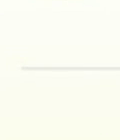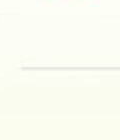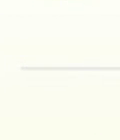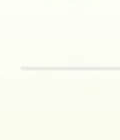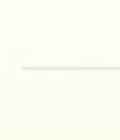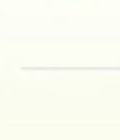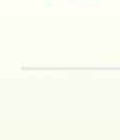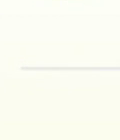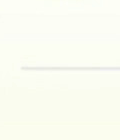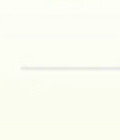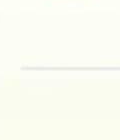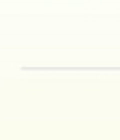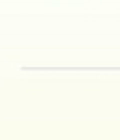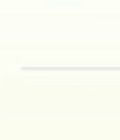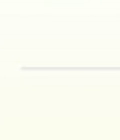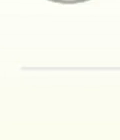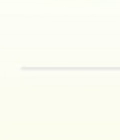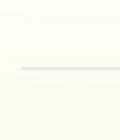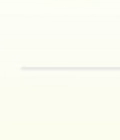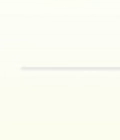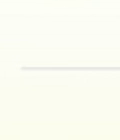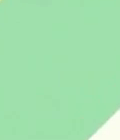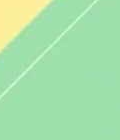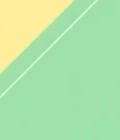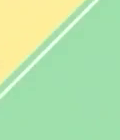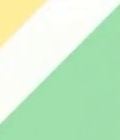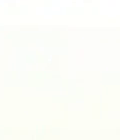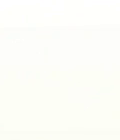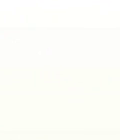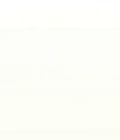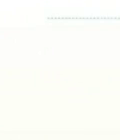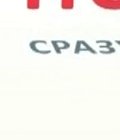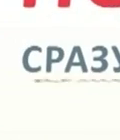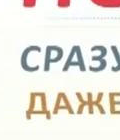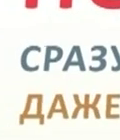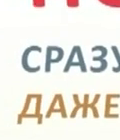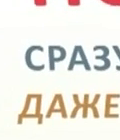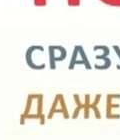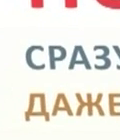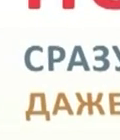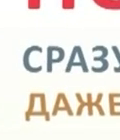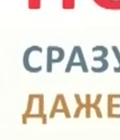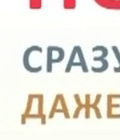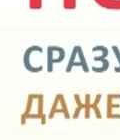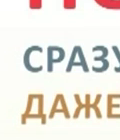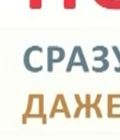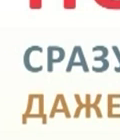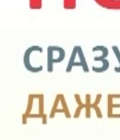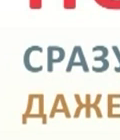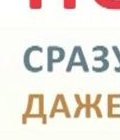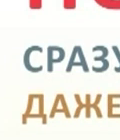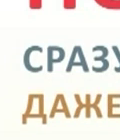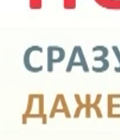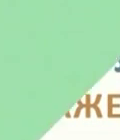ты нашел спички или зажигалку, немедленно отдай родителям. если возник пожар, сообщи взрослым, если